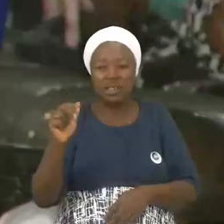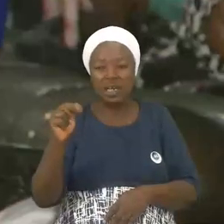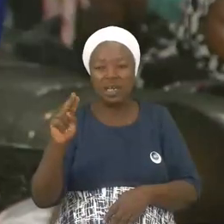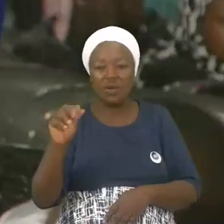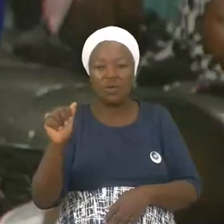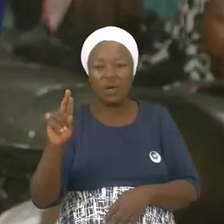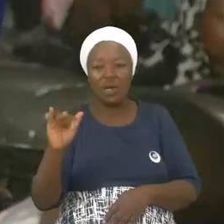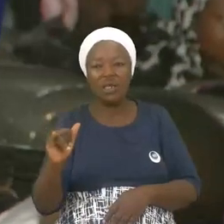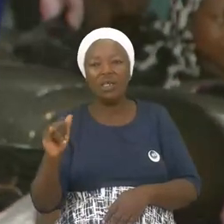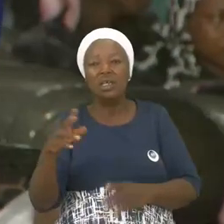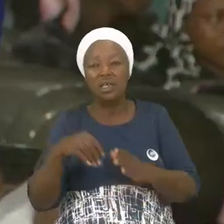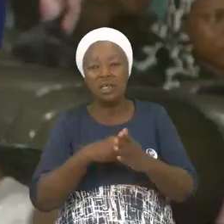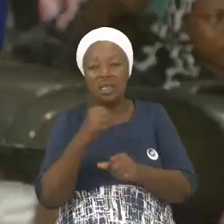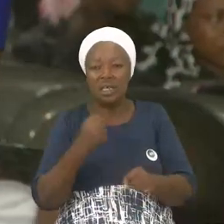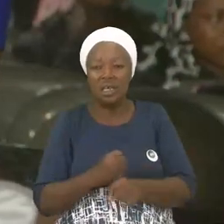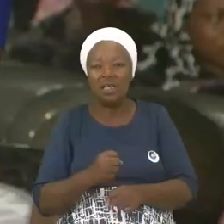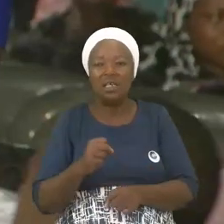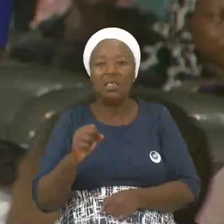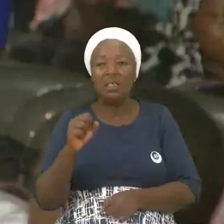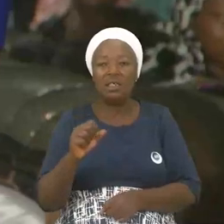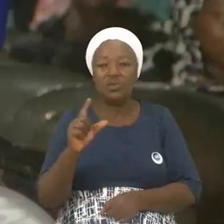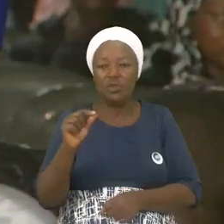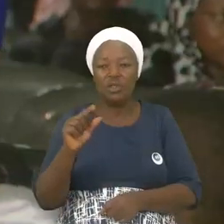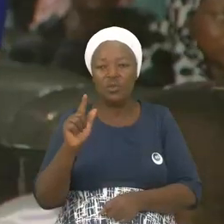Le 8 janvier, on vous donnera les détails.